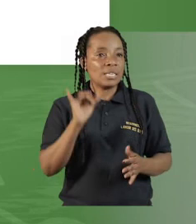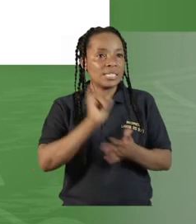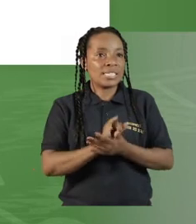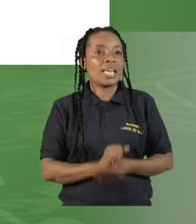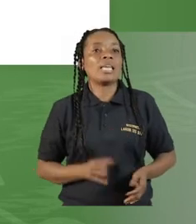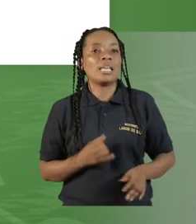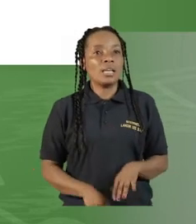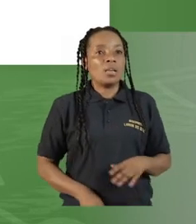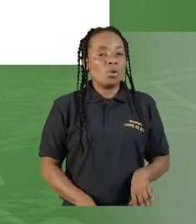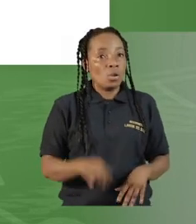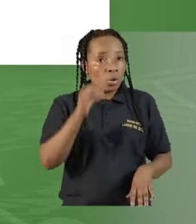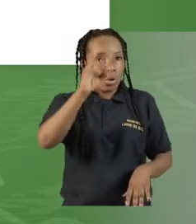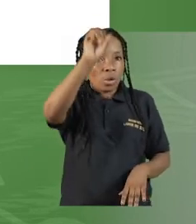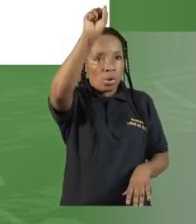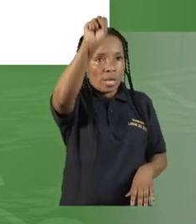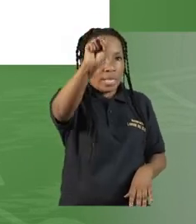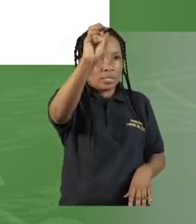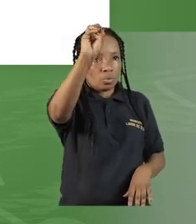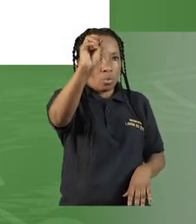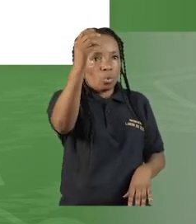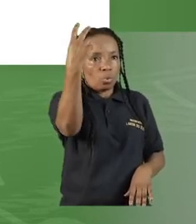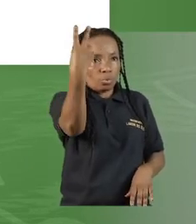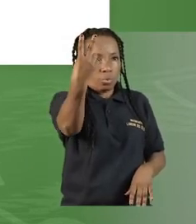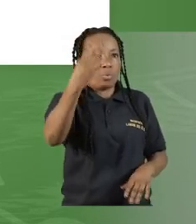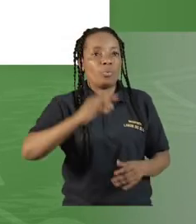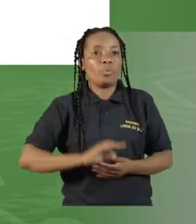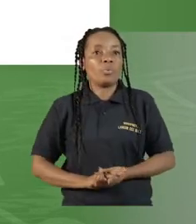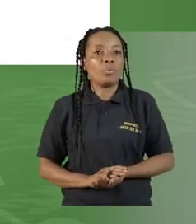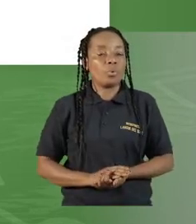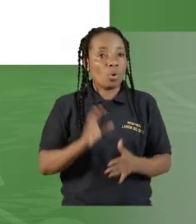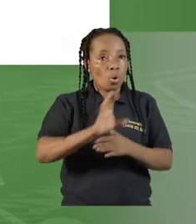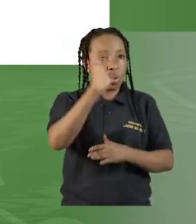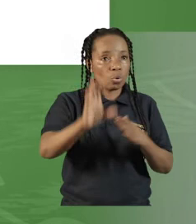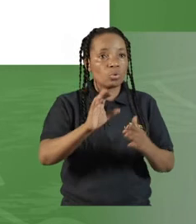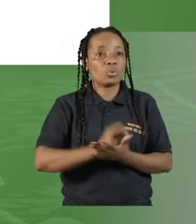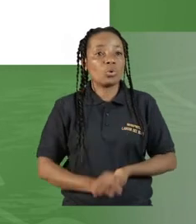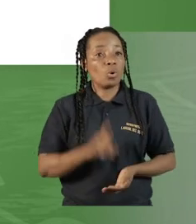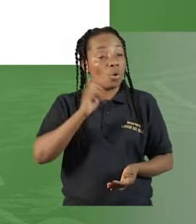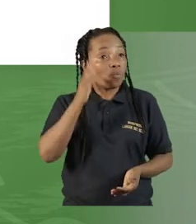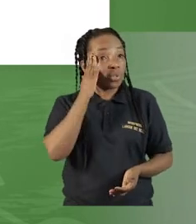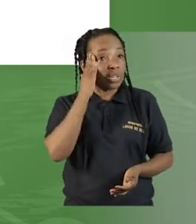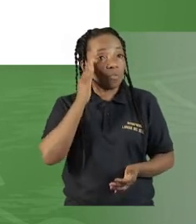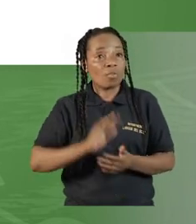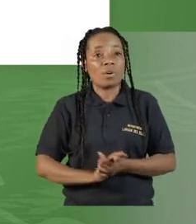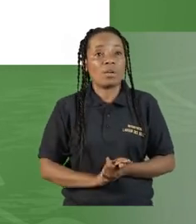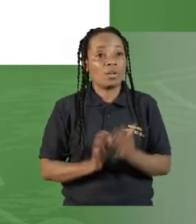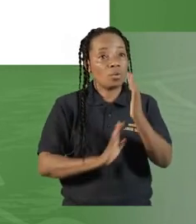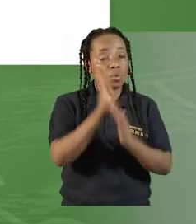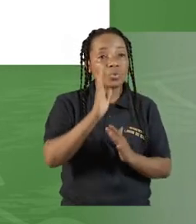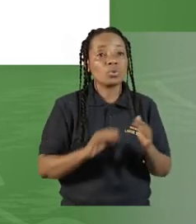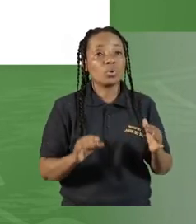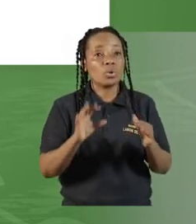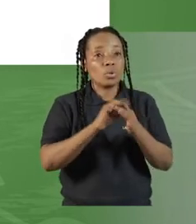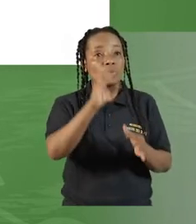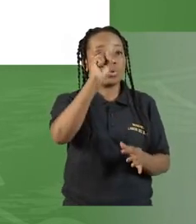conclusion, retenons que la combustion du soufre dans le dioxygène produit